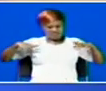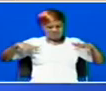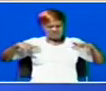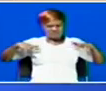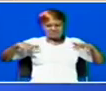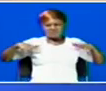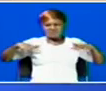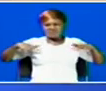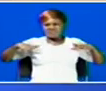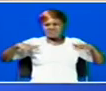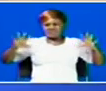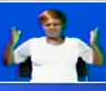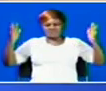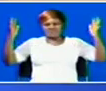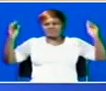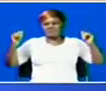And